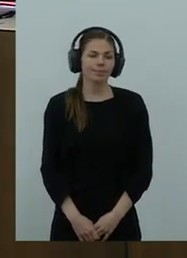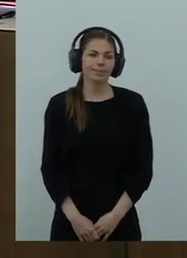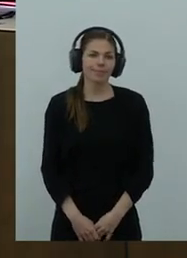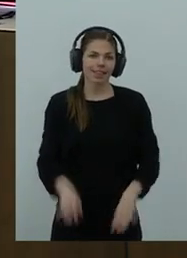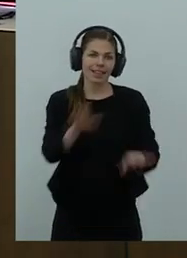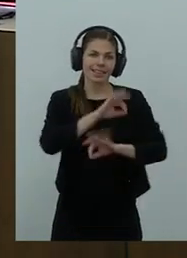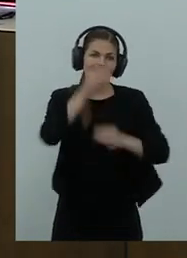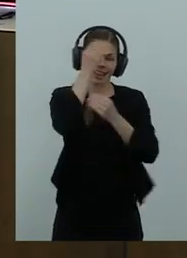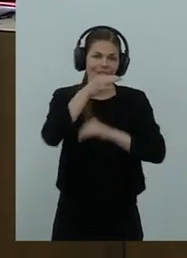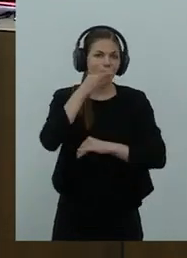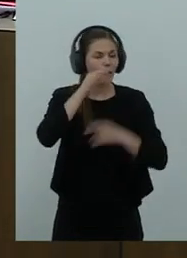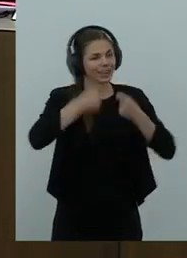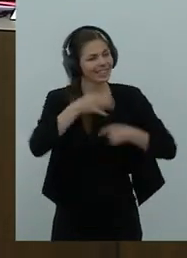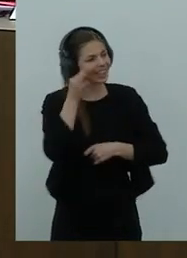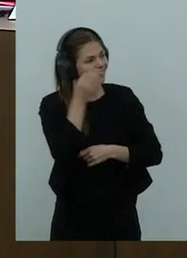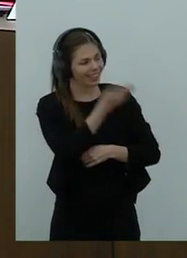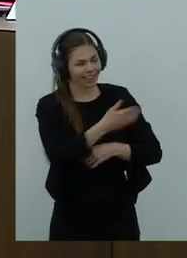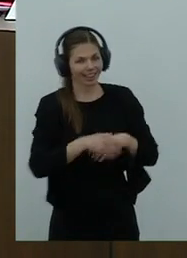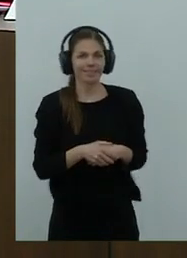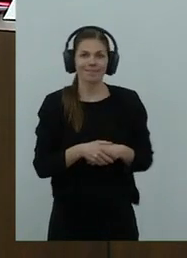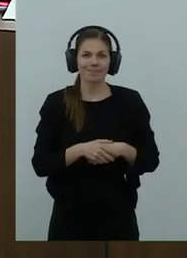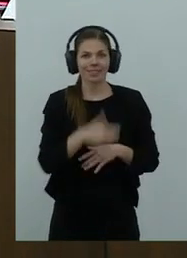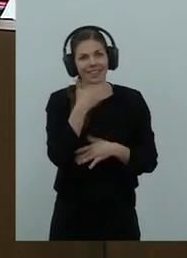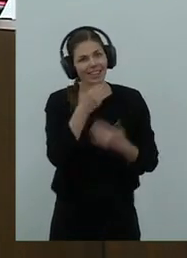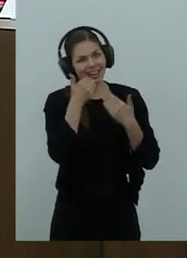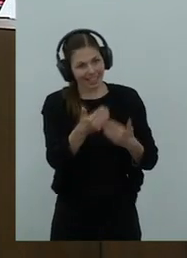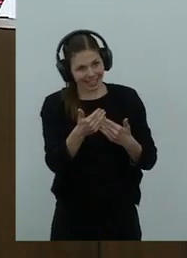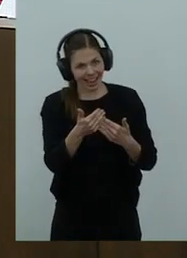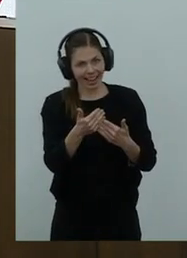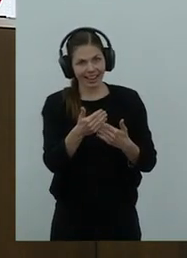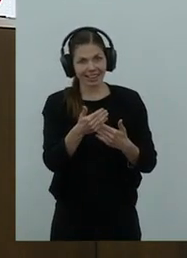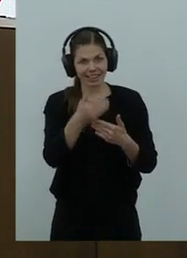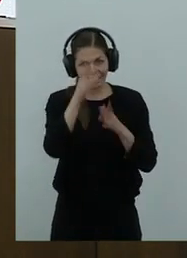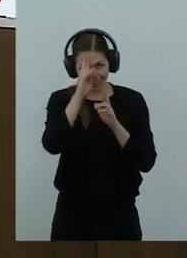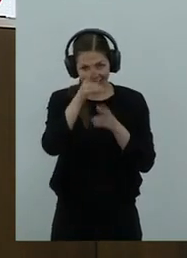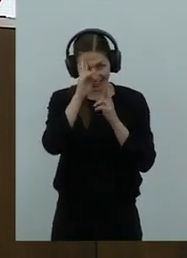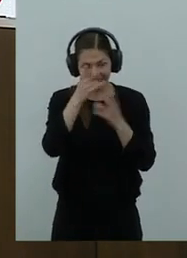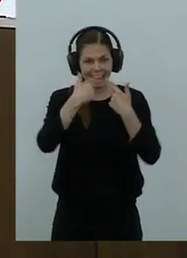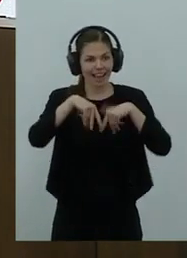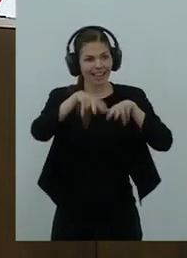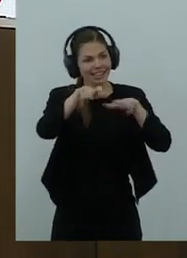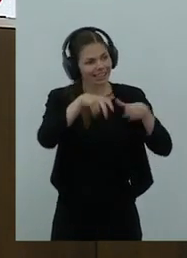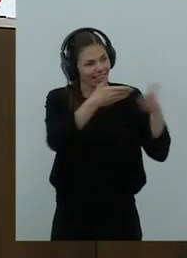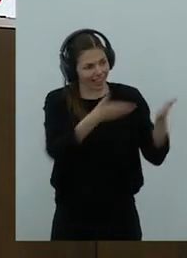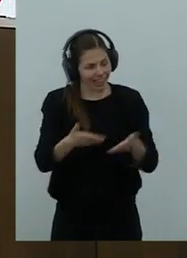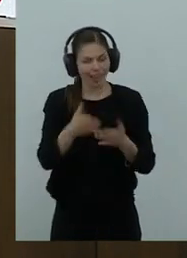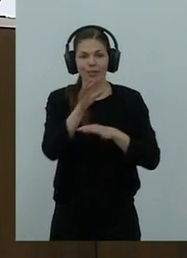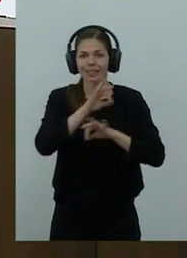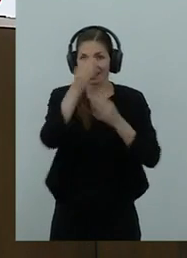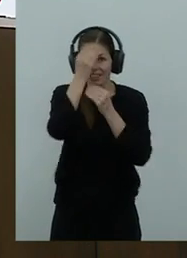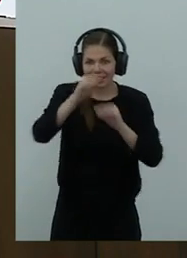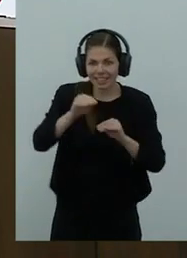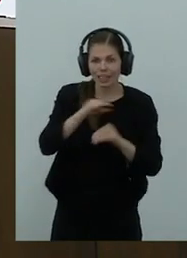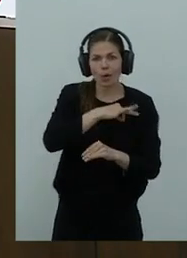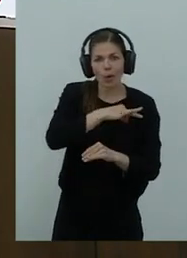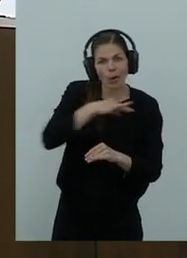Sehr geehrte Frau Präsidentin, vielen Dank, geschätzte angelobte Landesregierung, geschätzte Kolleginnen und Kollegen, aber